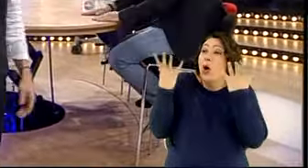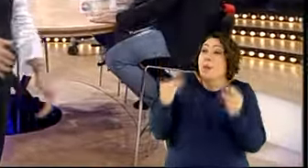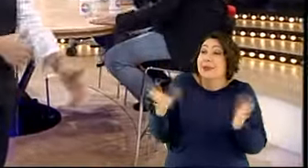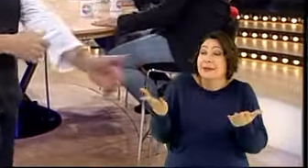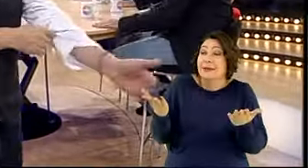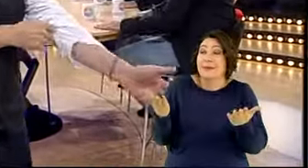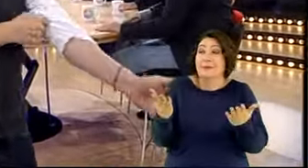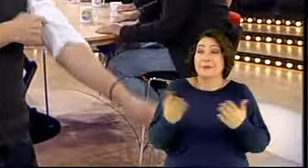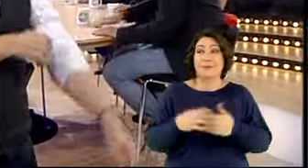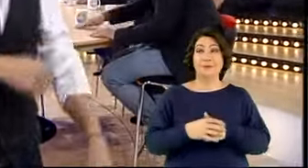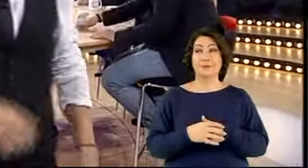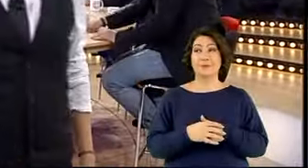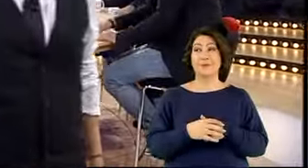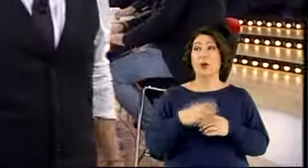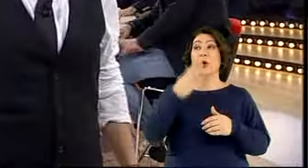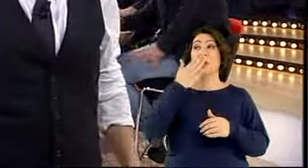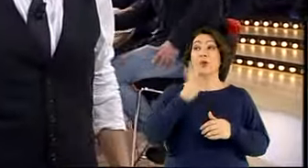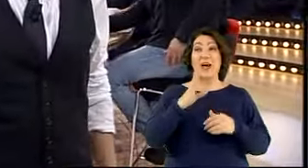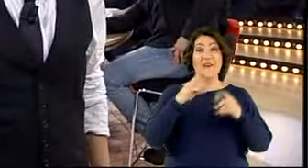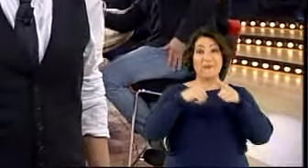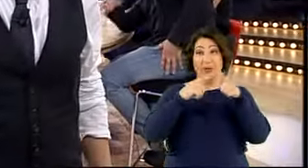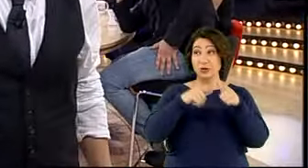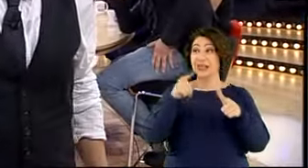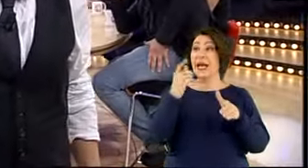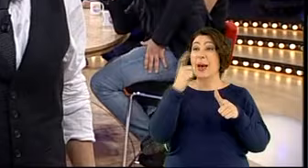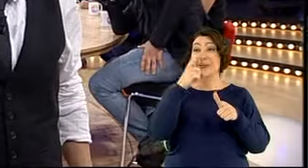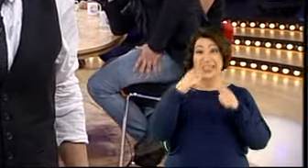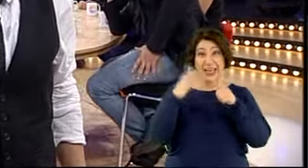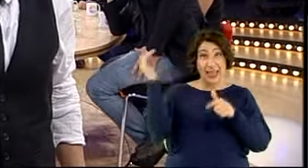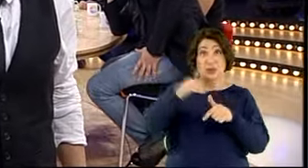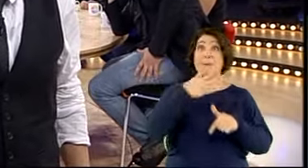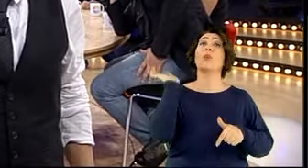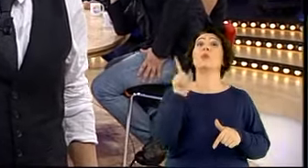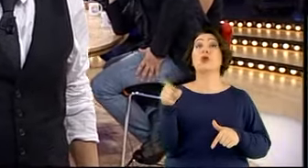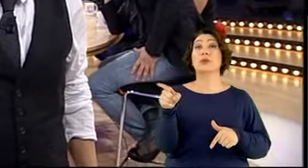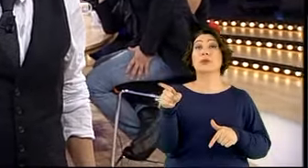olmadı? Yoksa Fatoş Kabasakal'ın geleceğini bilmiyor muydun?